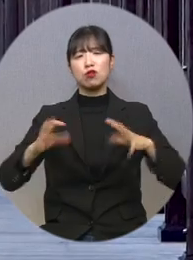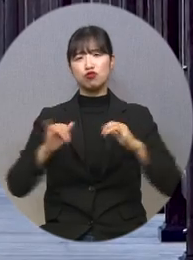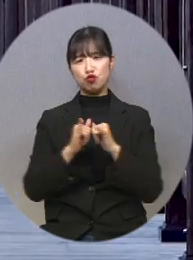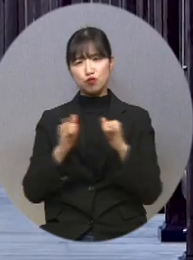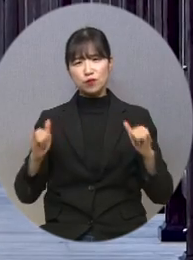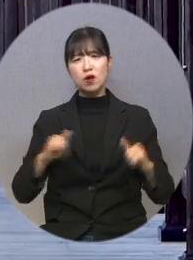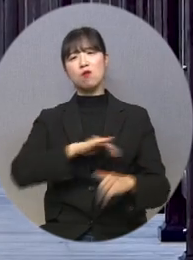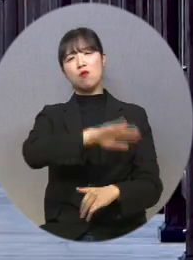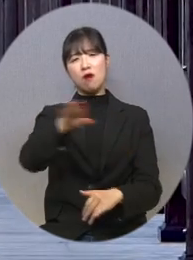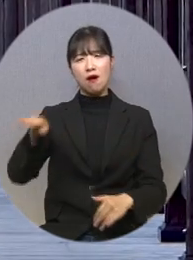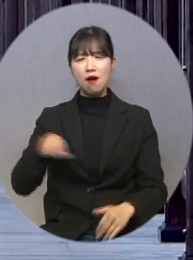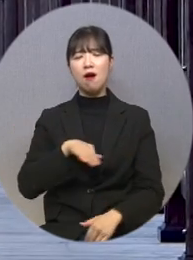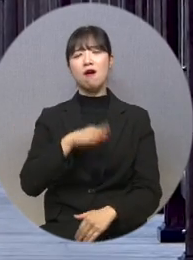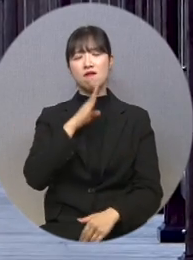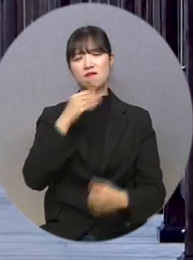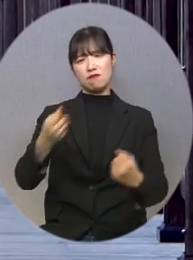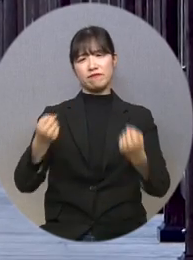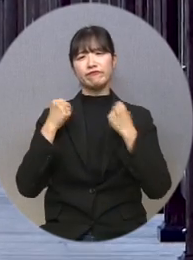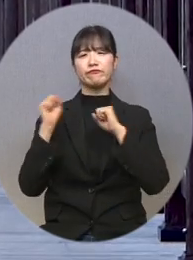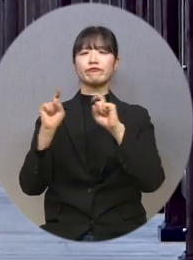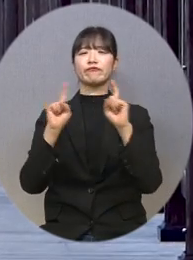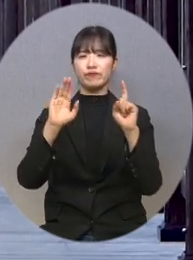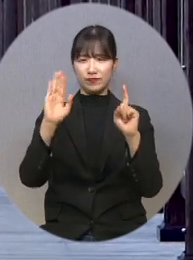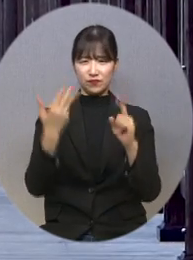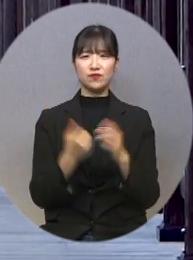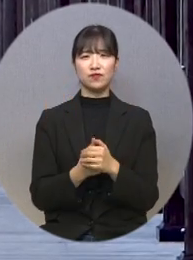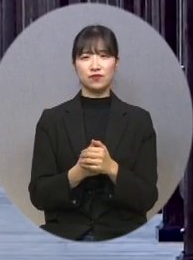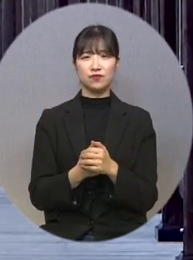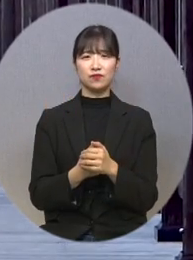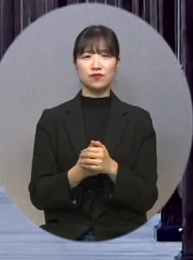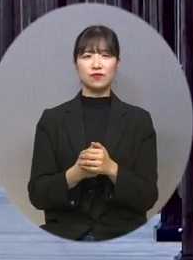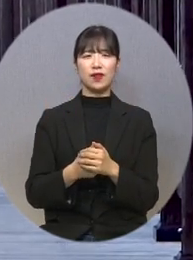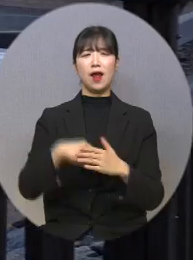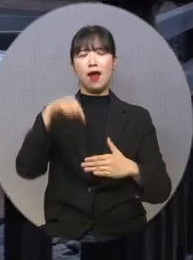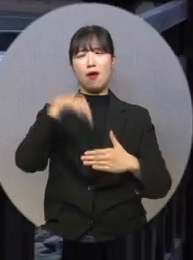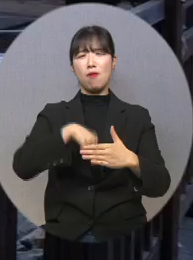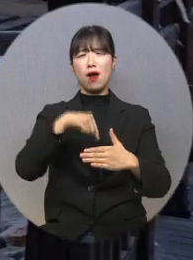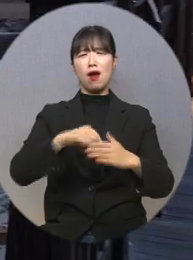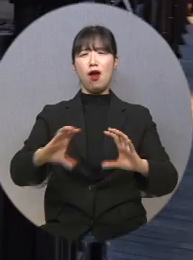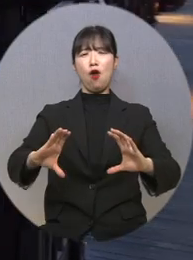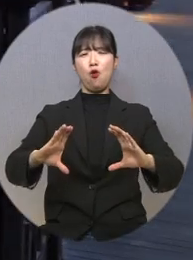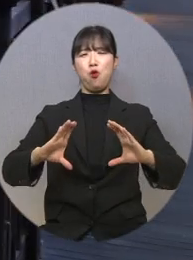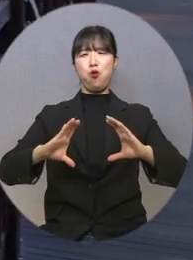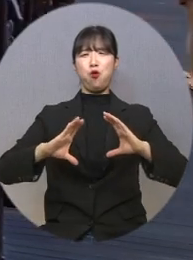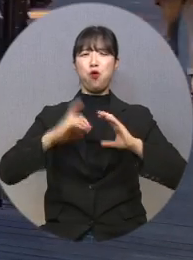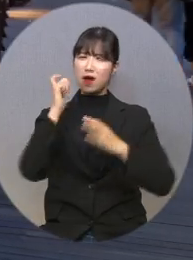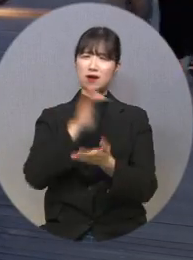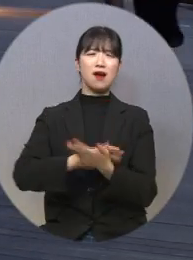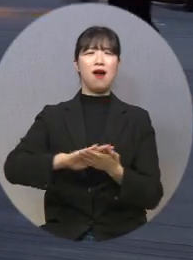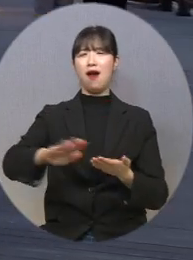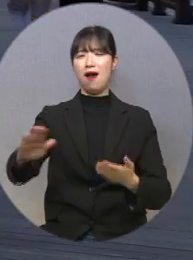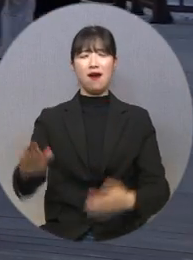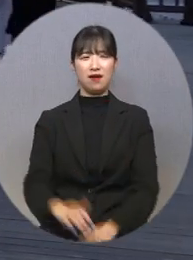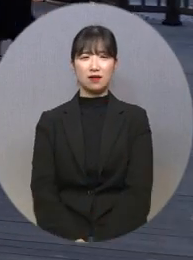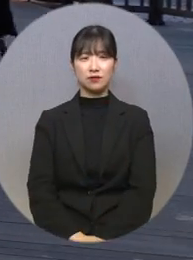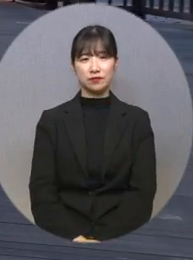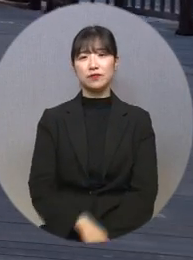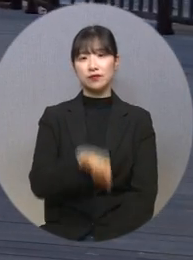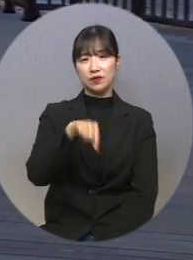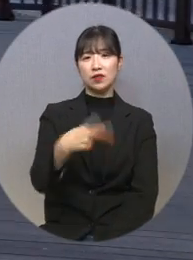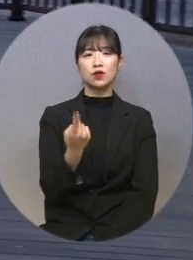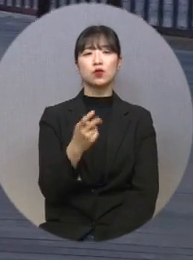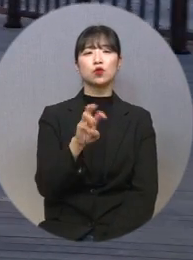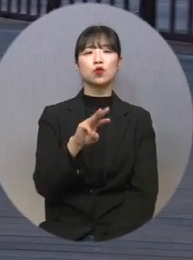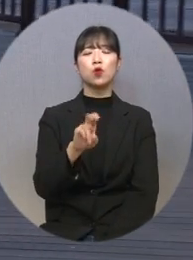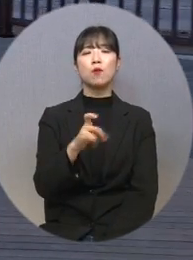국민들한테 그럼 진짜 힘을 주시는 거예요. 진짜 이게 얼마나 좋아요. 가슴이 뻥 뚫려 진짜. 그러니까 아니 근데 저희가 지금 돌머리 해수욕장